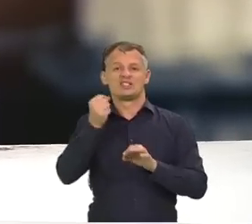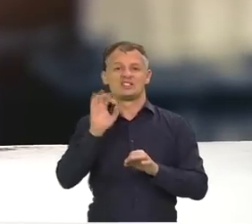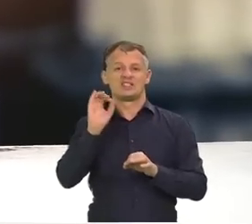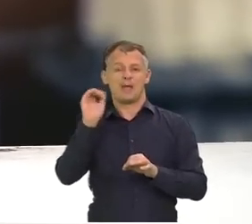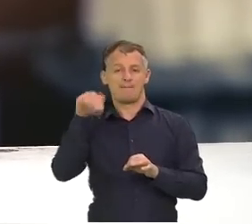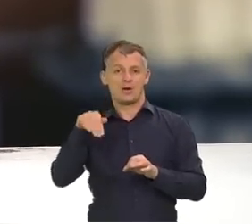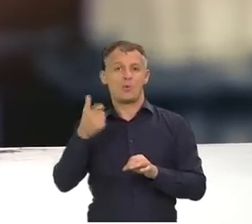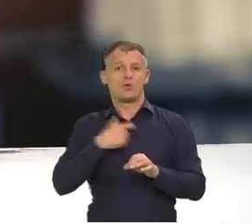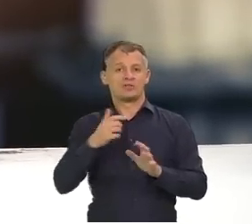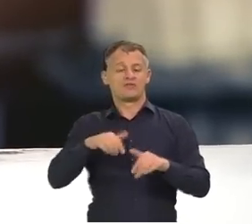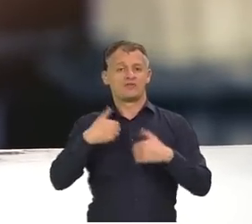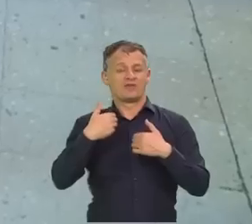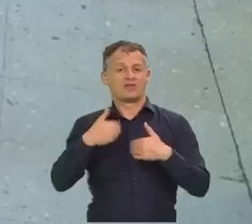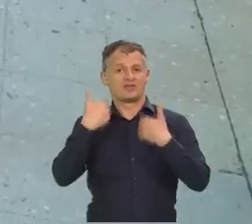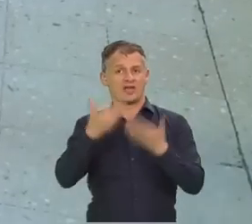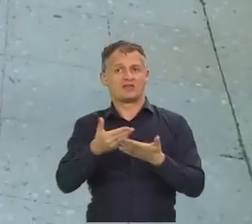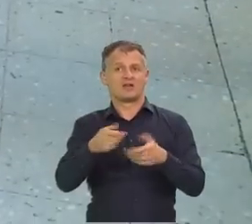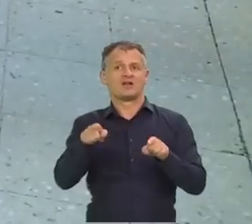înscrierea într-un registru.